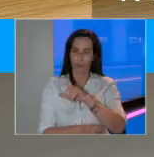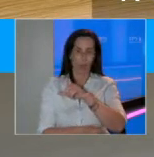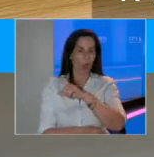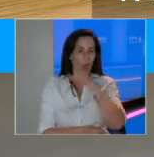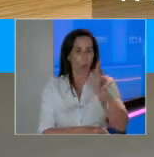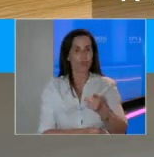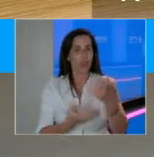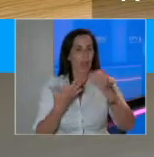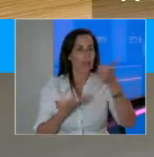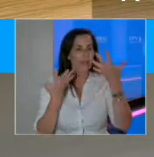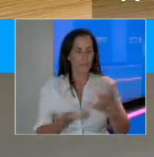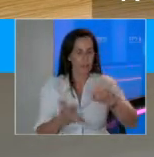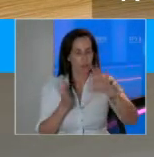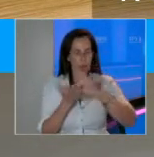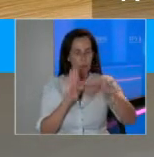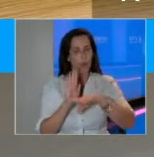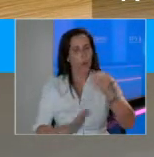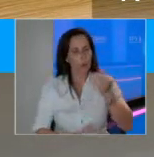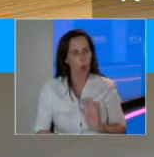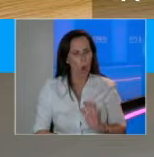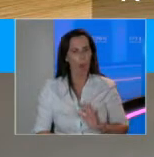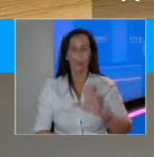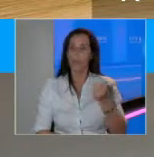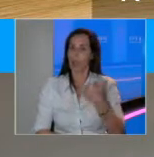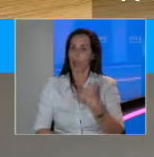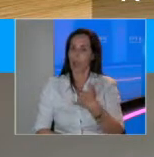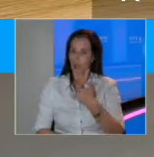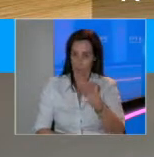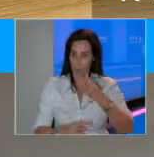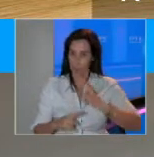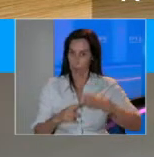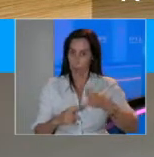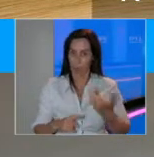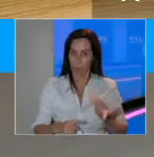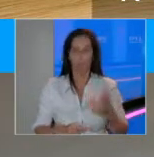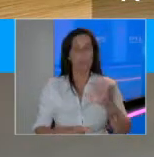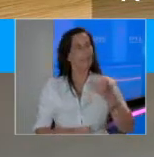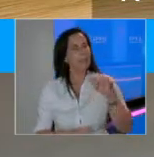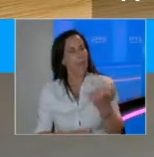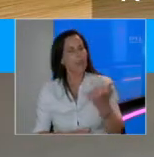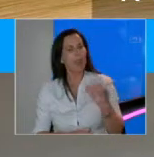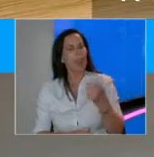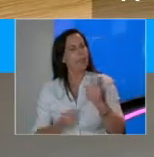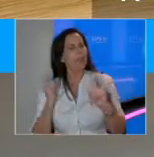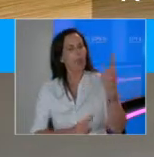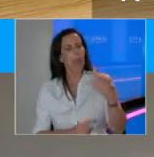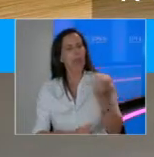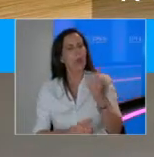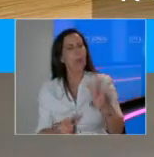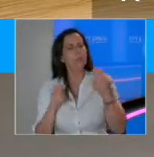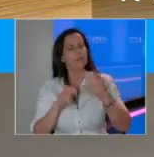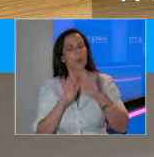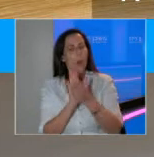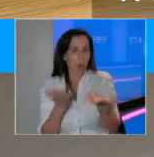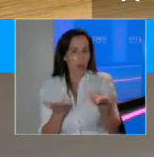המרבים הקבועים בחוק. ראשית, האם אני מדייק במה שאני אומר, ואם כן, אז למה זה קורה? למה לא מנצלים את